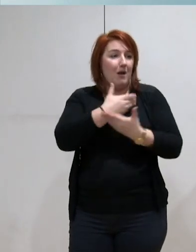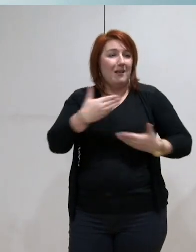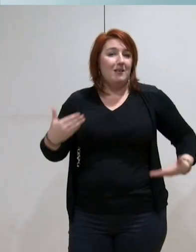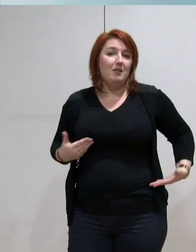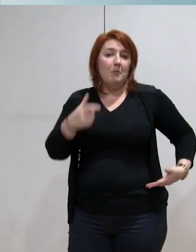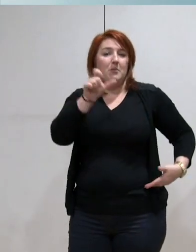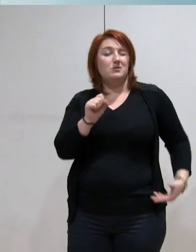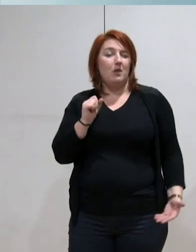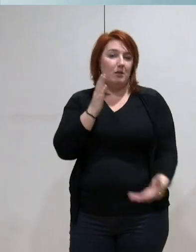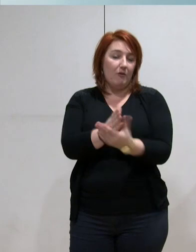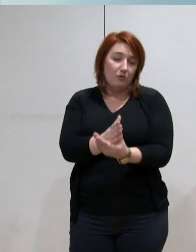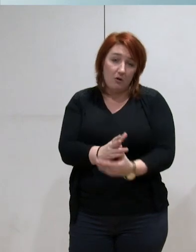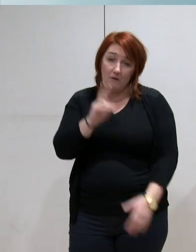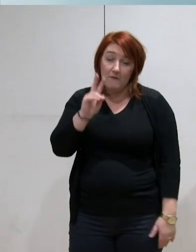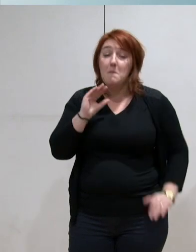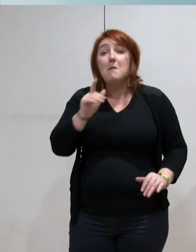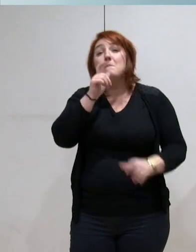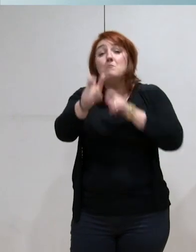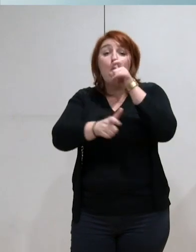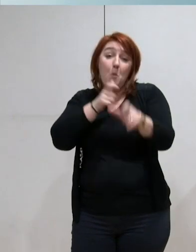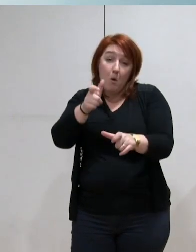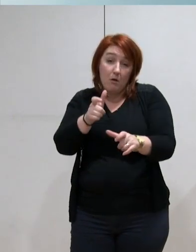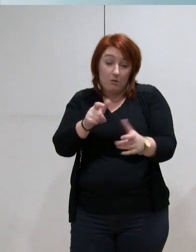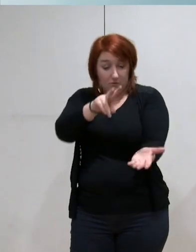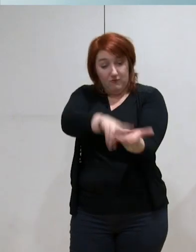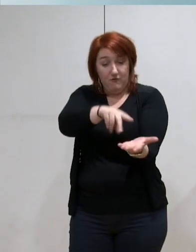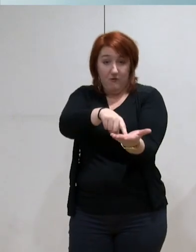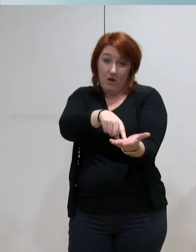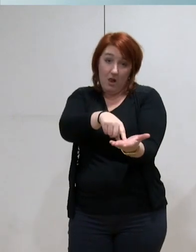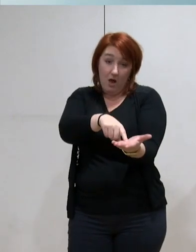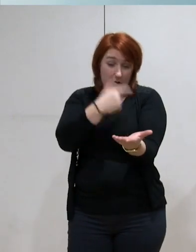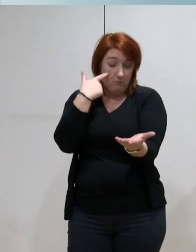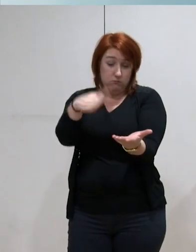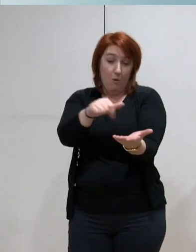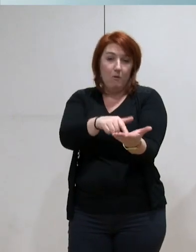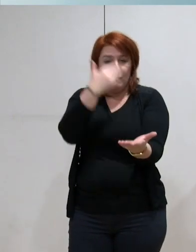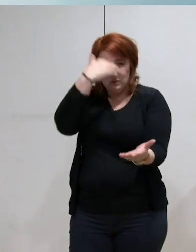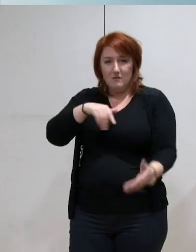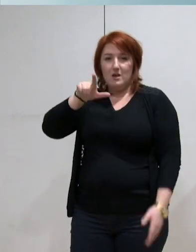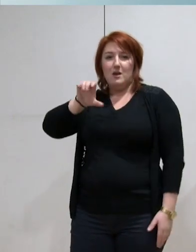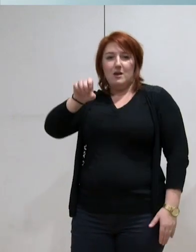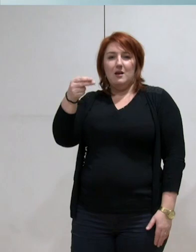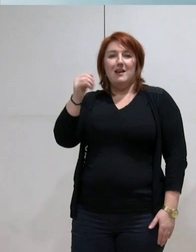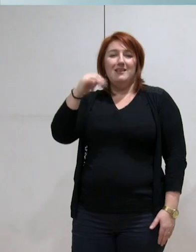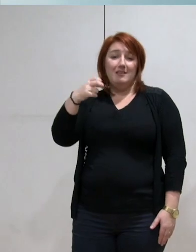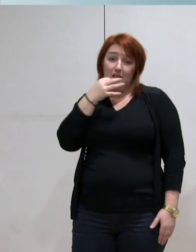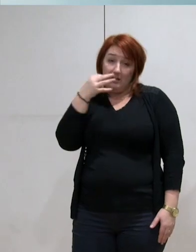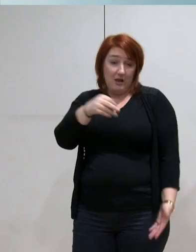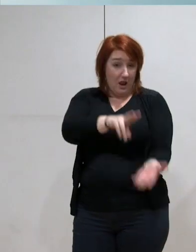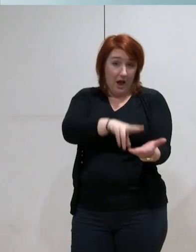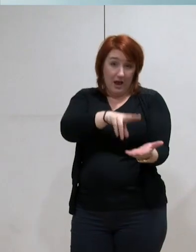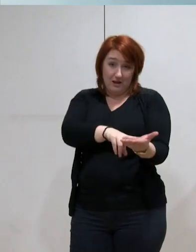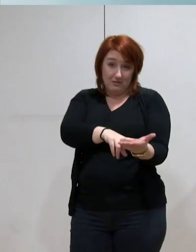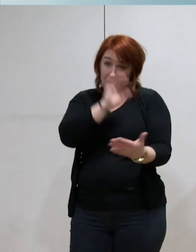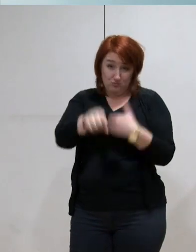intervenant c'est pas ça qui change les réalités les fises sont têtues vous savez c'est Lénine qui disait ça et il avait bien raison